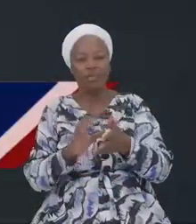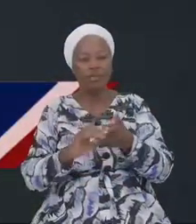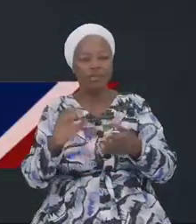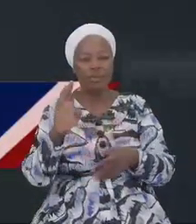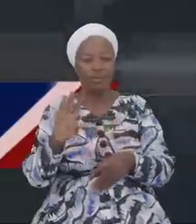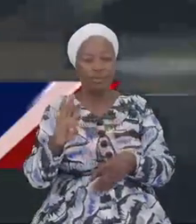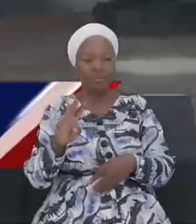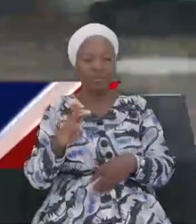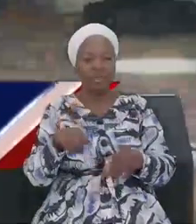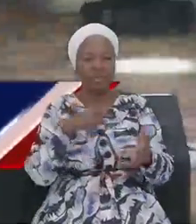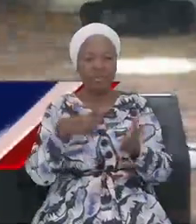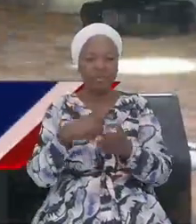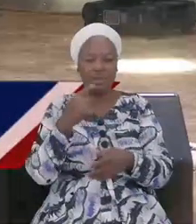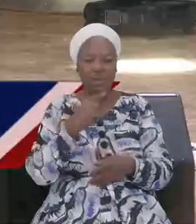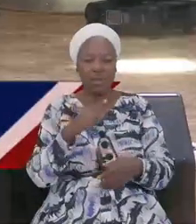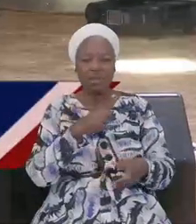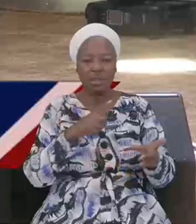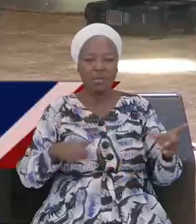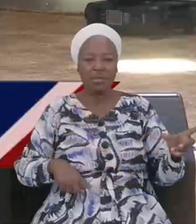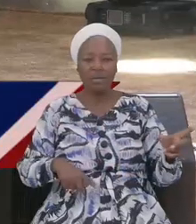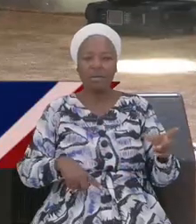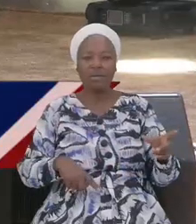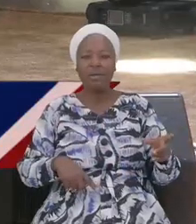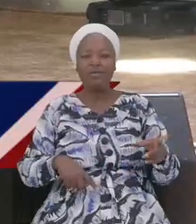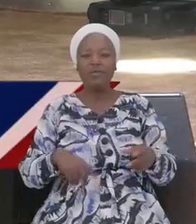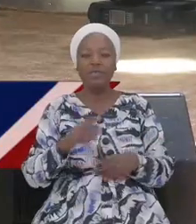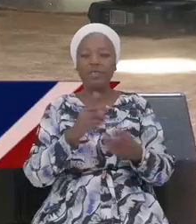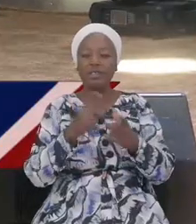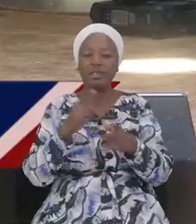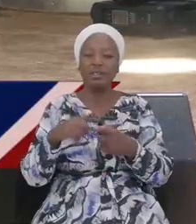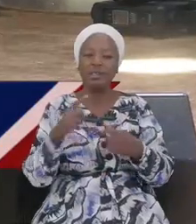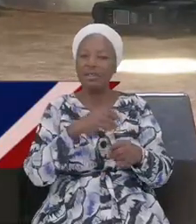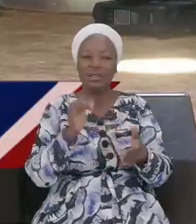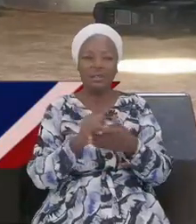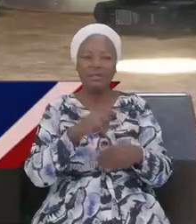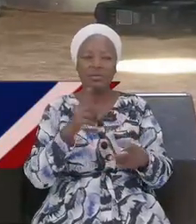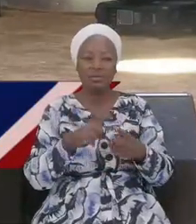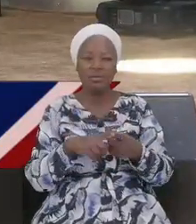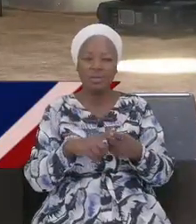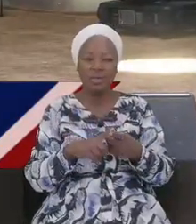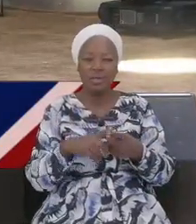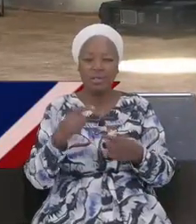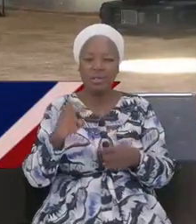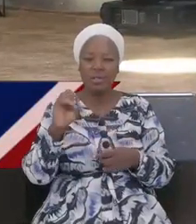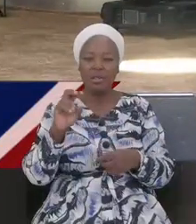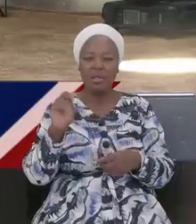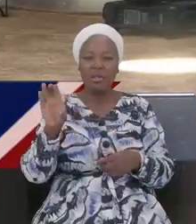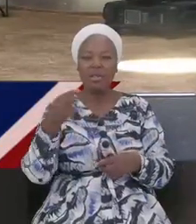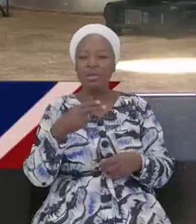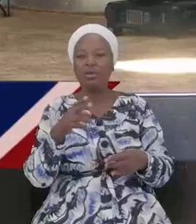Ésaïe 56, verset 4. Car ainsi parle l'Éternel aux eunuques qui gardent mes